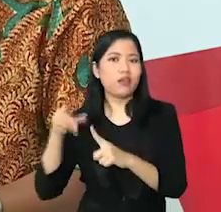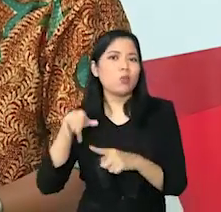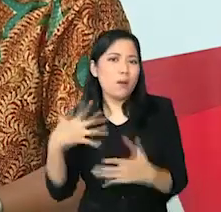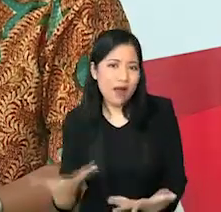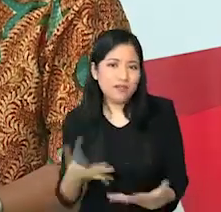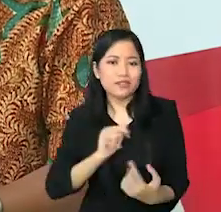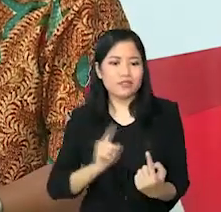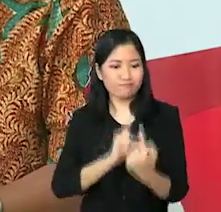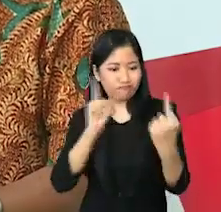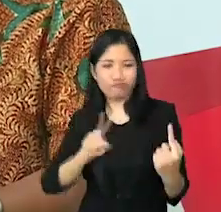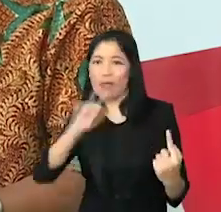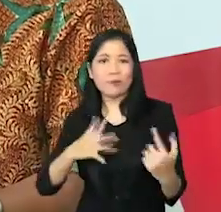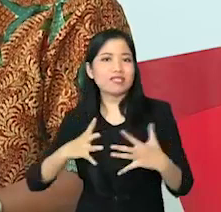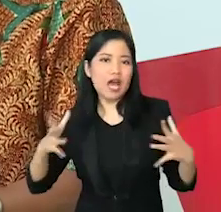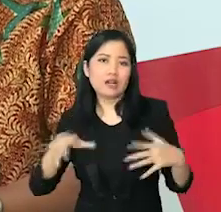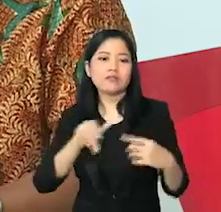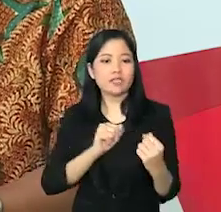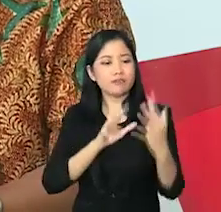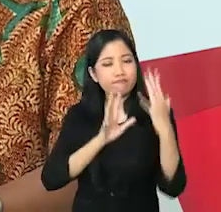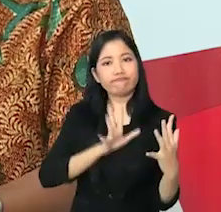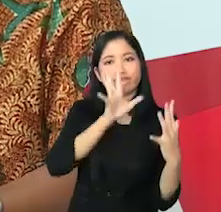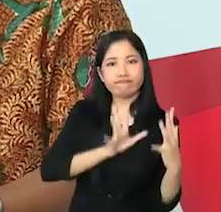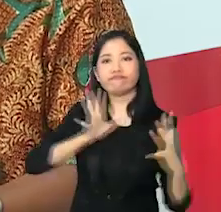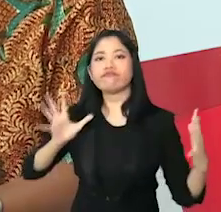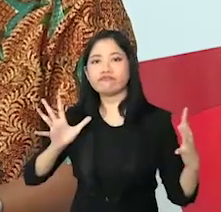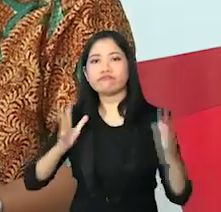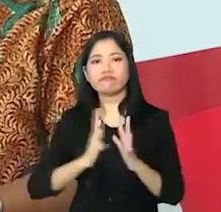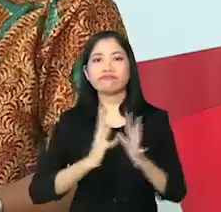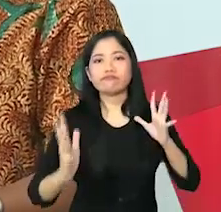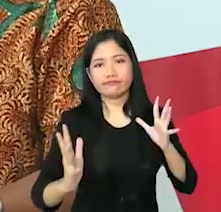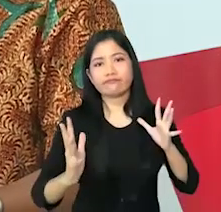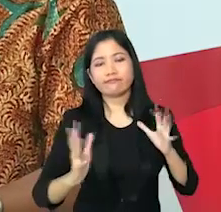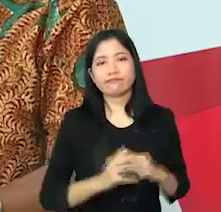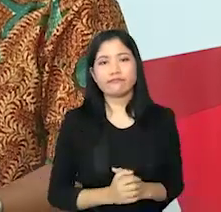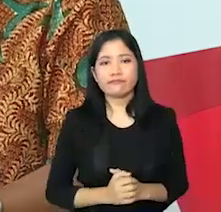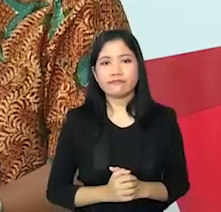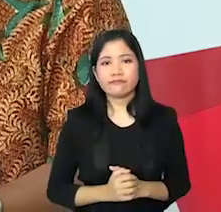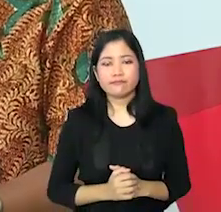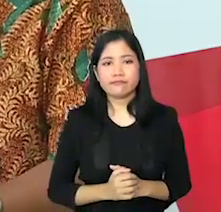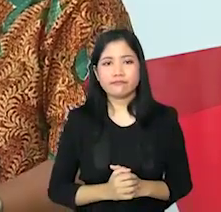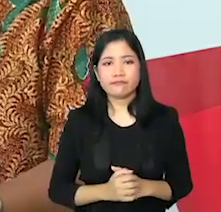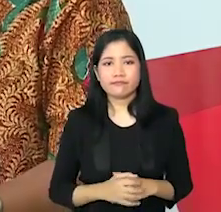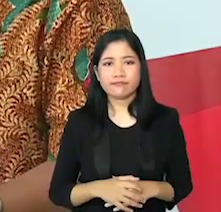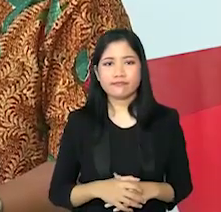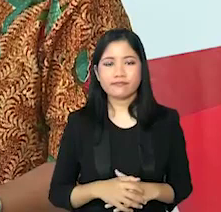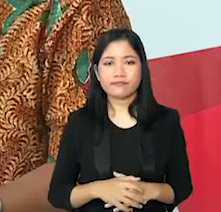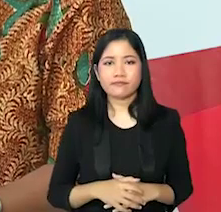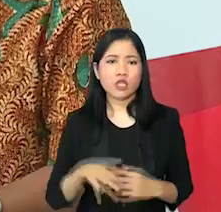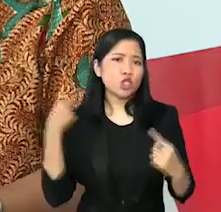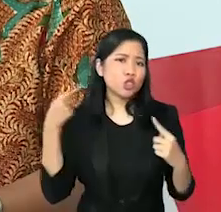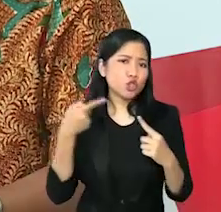kaitan untuk meningkatkan efektivitas physical dispensing Hai